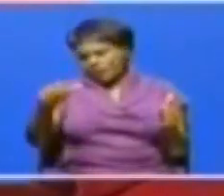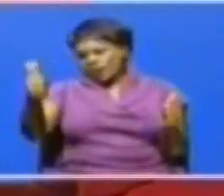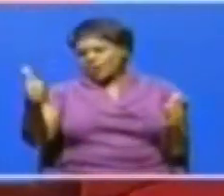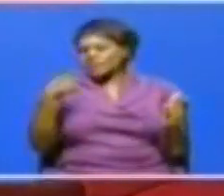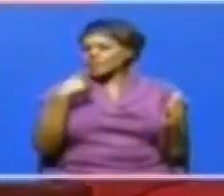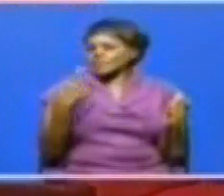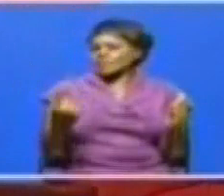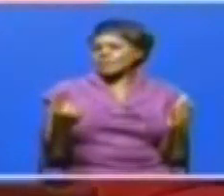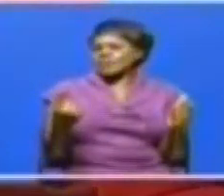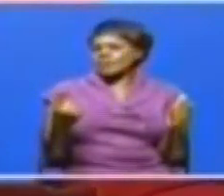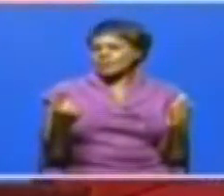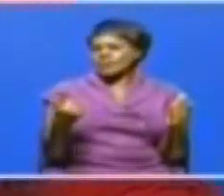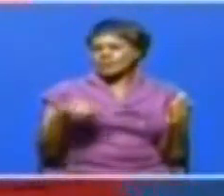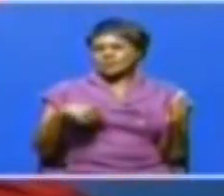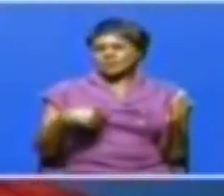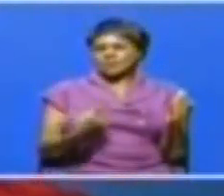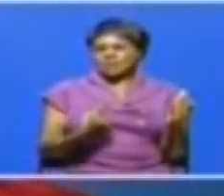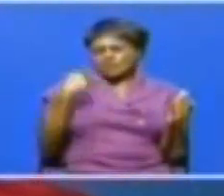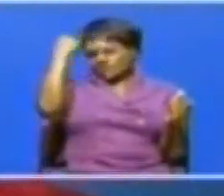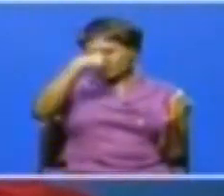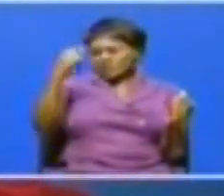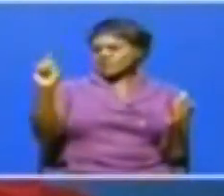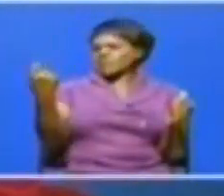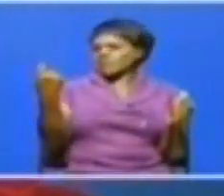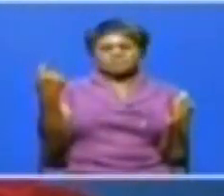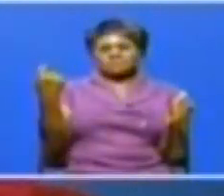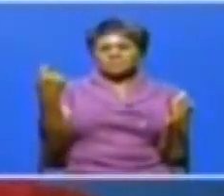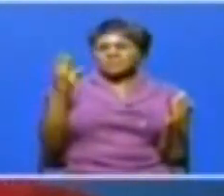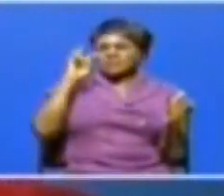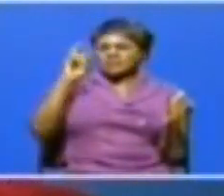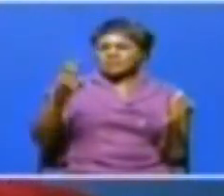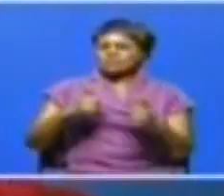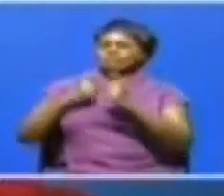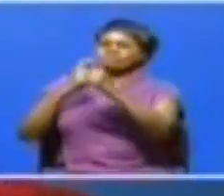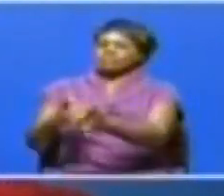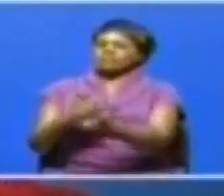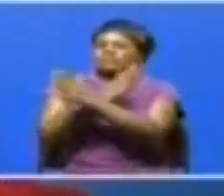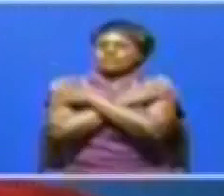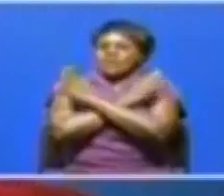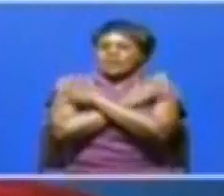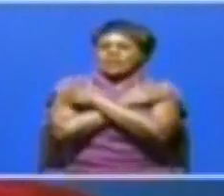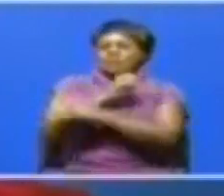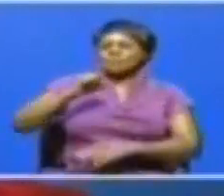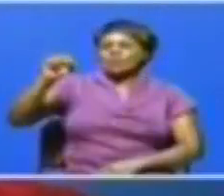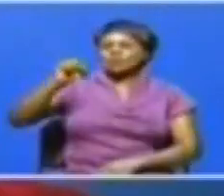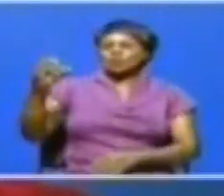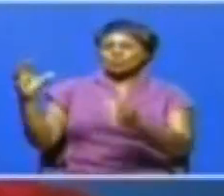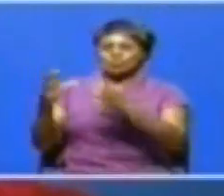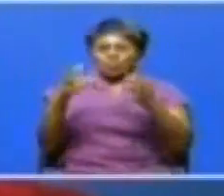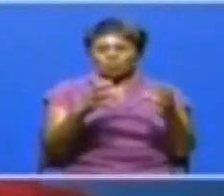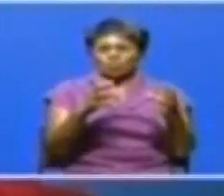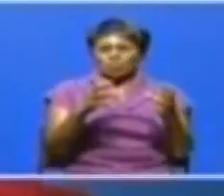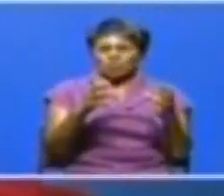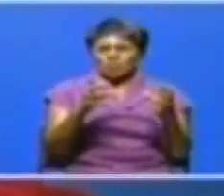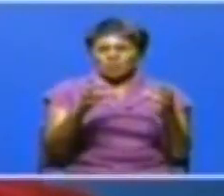Mwingine Edwin Nyakweba anasema mimi sioni sura ya Kenya, nilichokiona ni kuzawadiwa kwa marafiki wa vyama vya kisiasa. Eliud